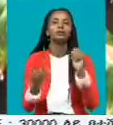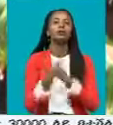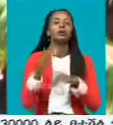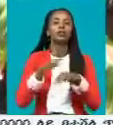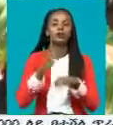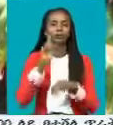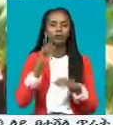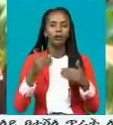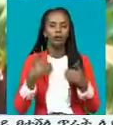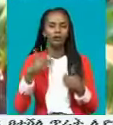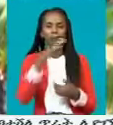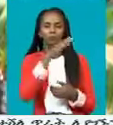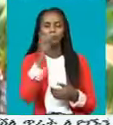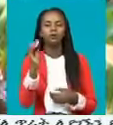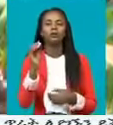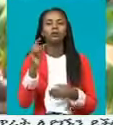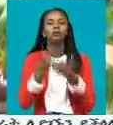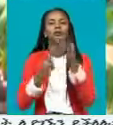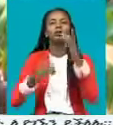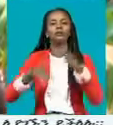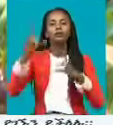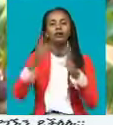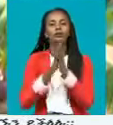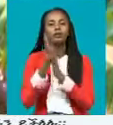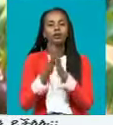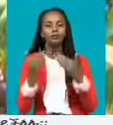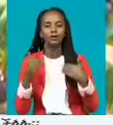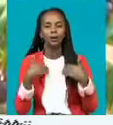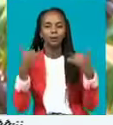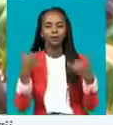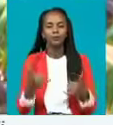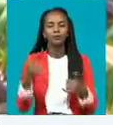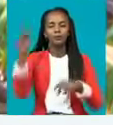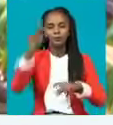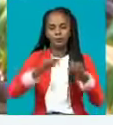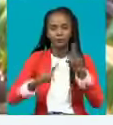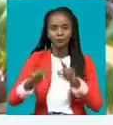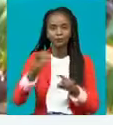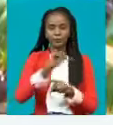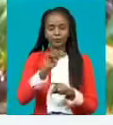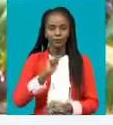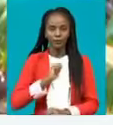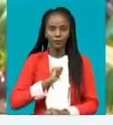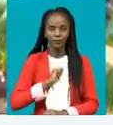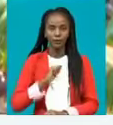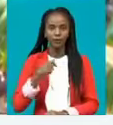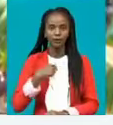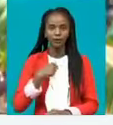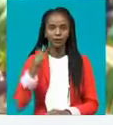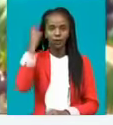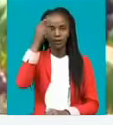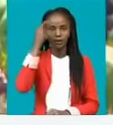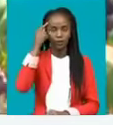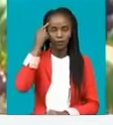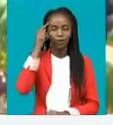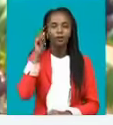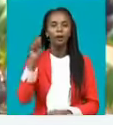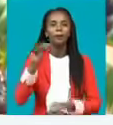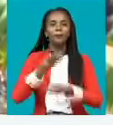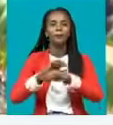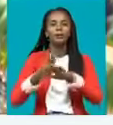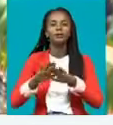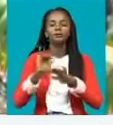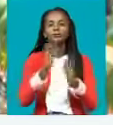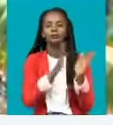ነው ያለውና ይህን ከፍተኛ ፍላጎት አለን። አሁን እንደ ማህበረሰቡም እንደ ራስም እኔ ሳስበው ያን ምረት